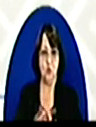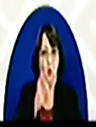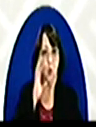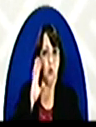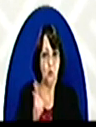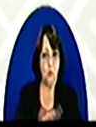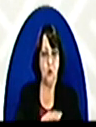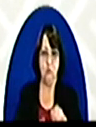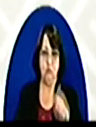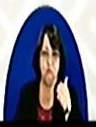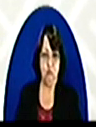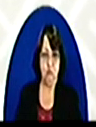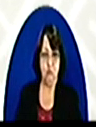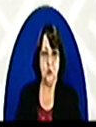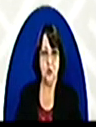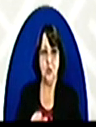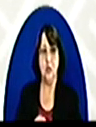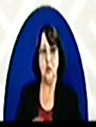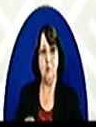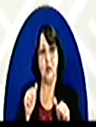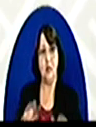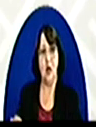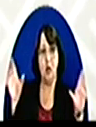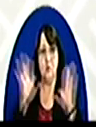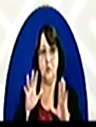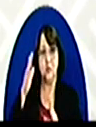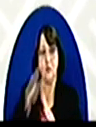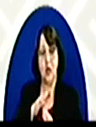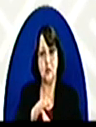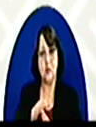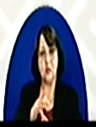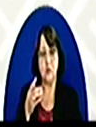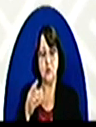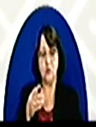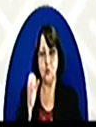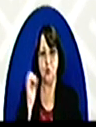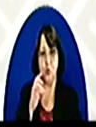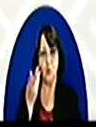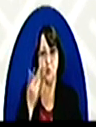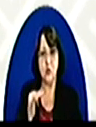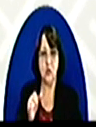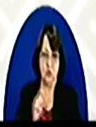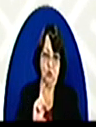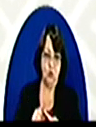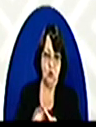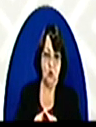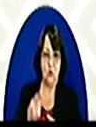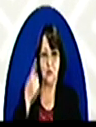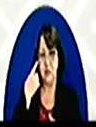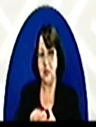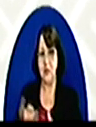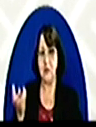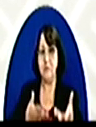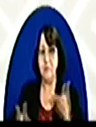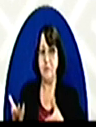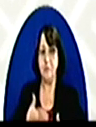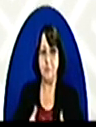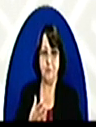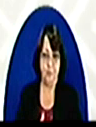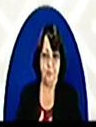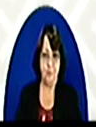хэрнээ ард түмний баяр наадмыг та нар энэ жил таслах гэж байгаа юм биш үсттэй гэсэн ийм шаардлага хүсэлтүүд бас хэмжээгээр ирж